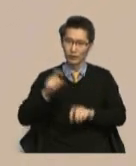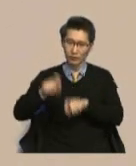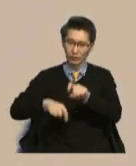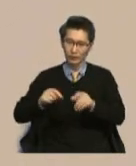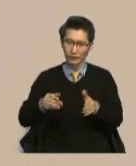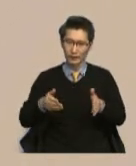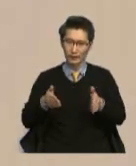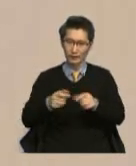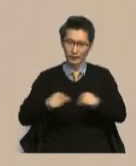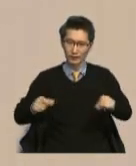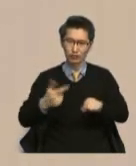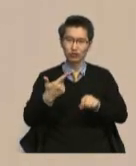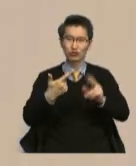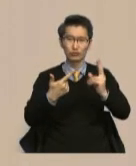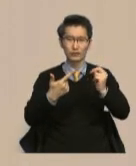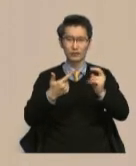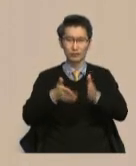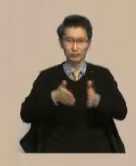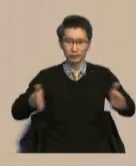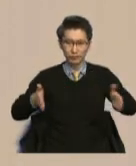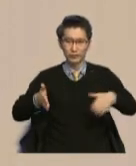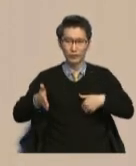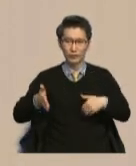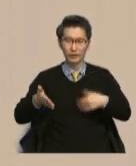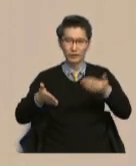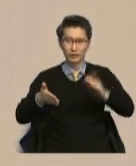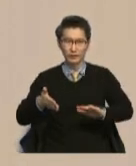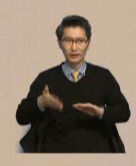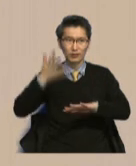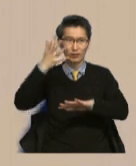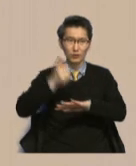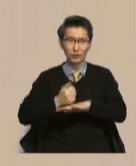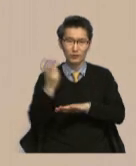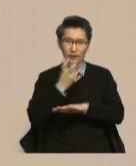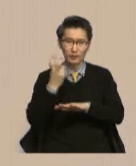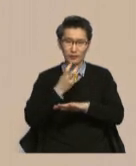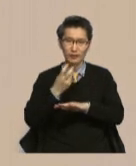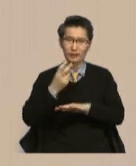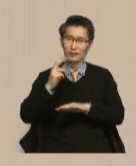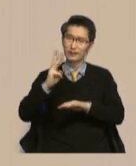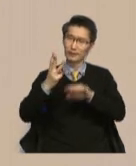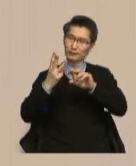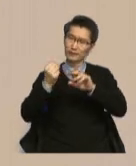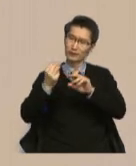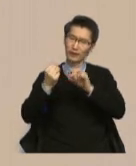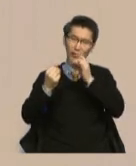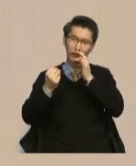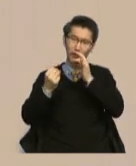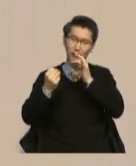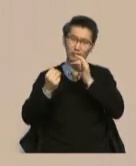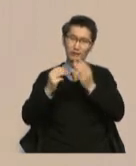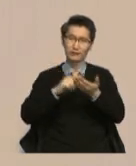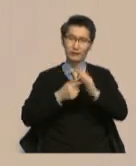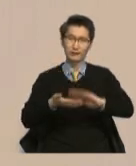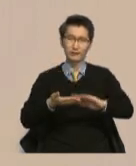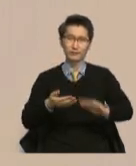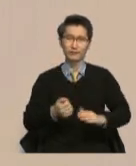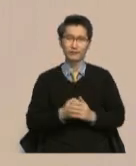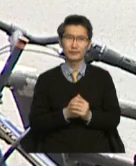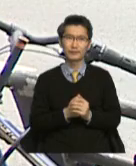보행로의 간격이 6m 정도 확보돼야 하는데 용역 결과 터널과의 간격이 3m도 안 되는 것으로 나타난